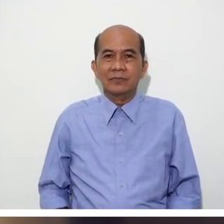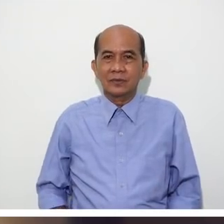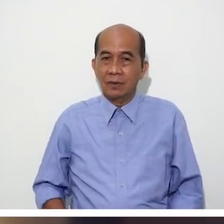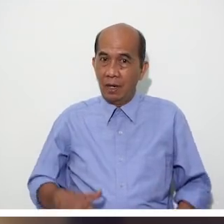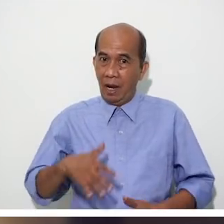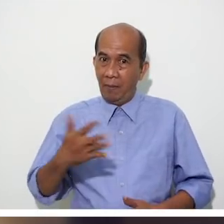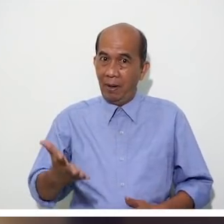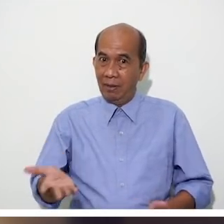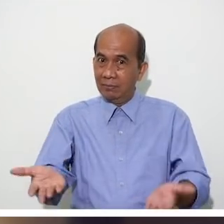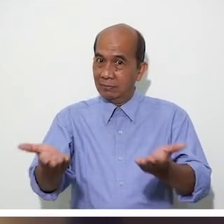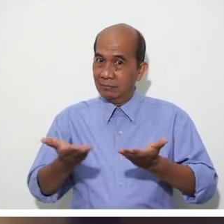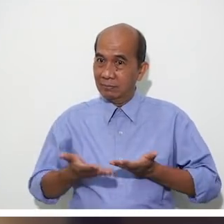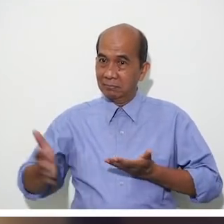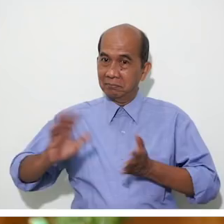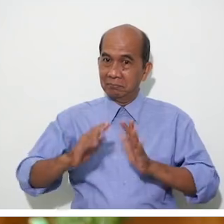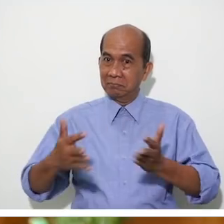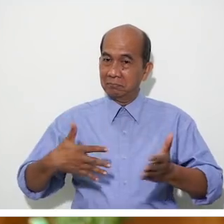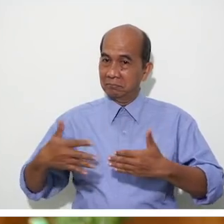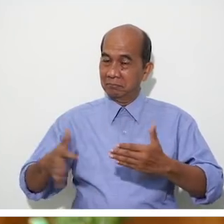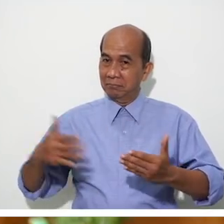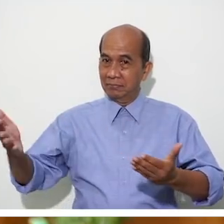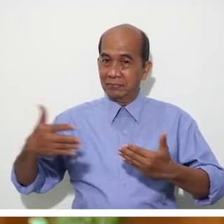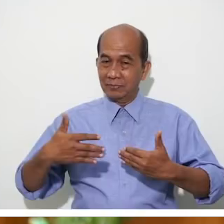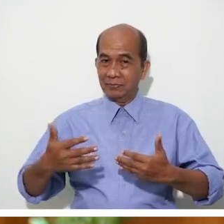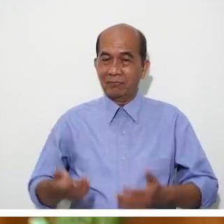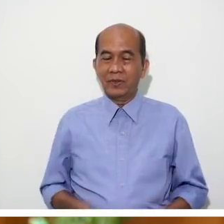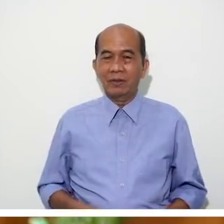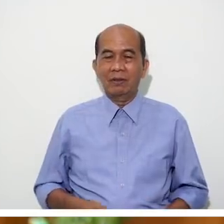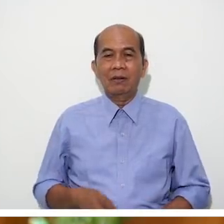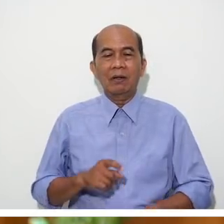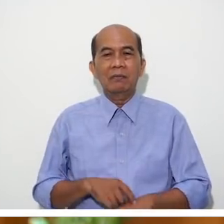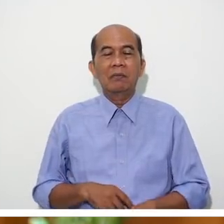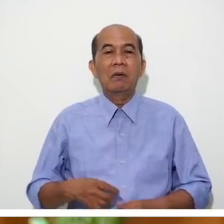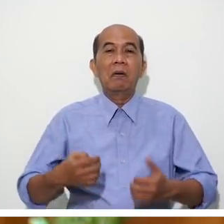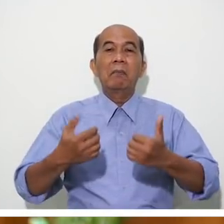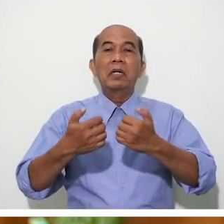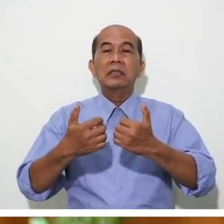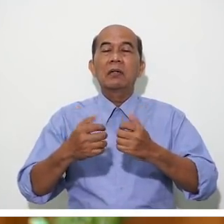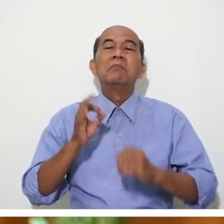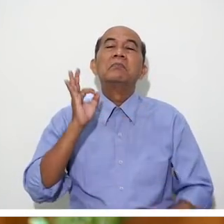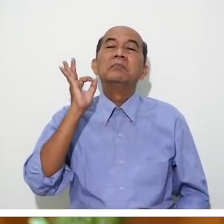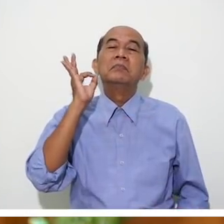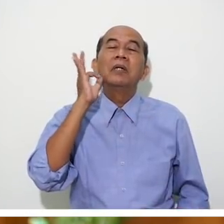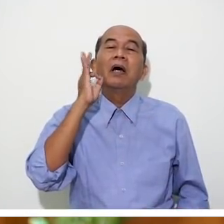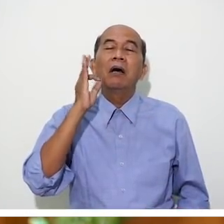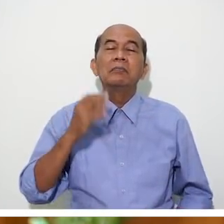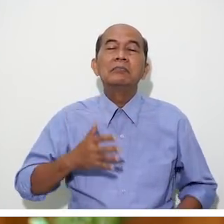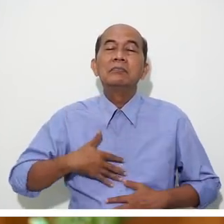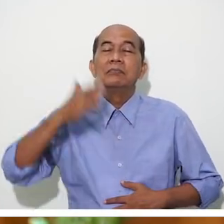apakah bisa diterima kembali? Ketika pacarmu mengatakan, aduh maaf saya